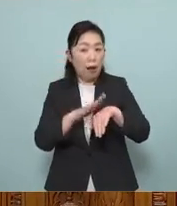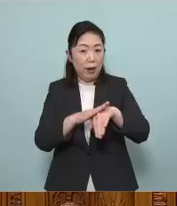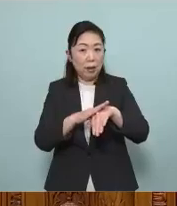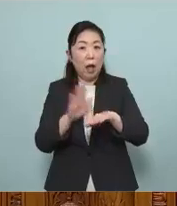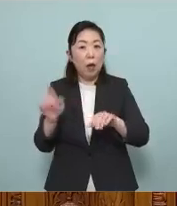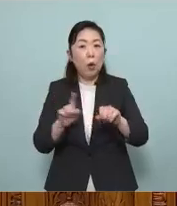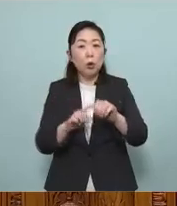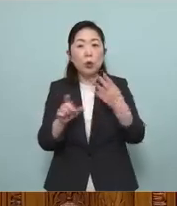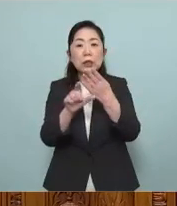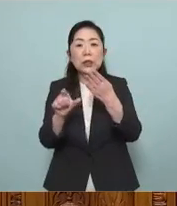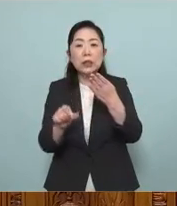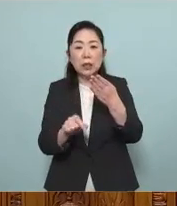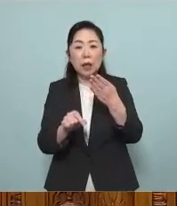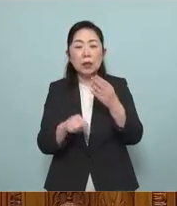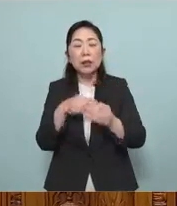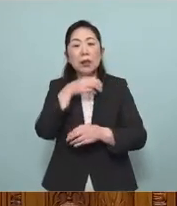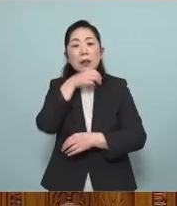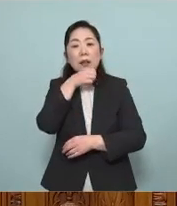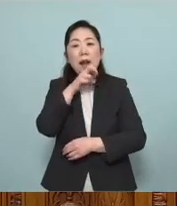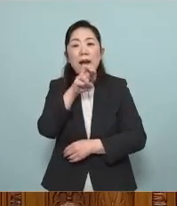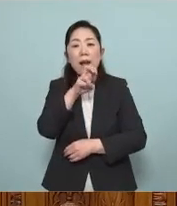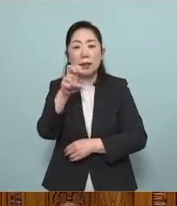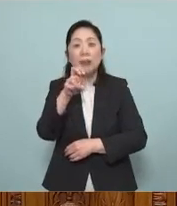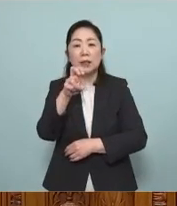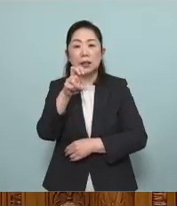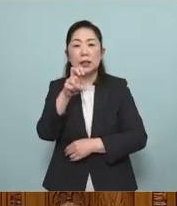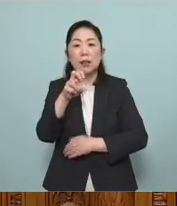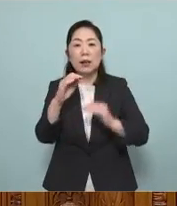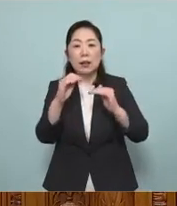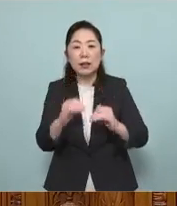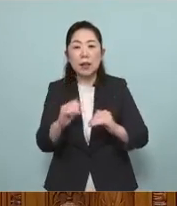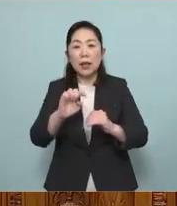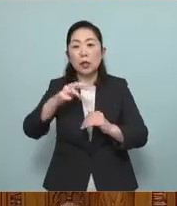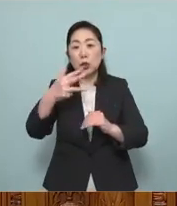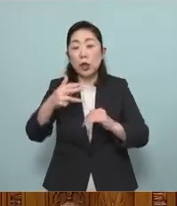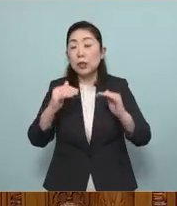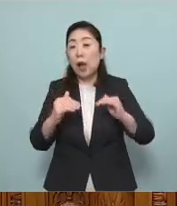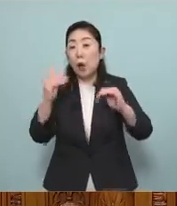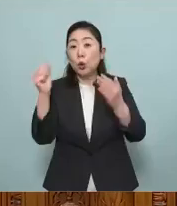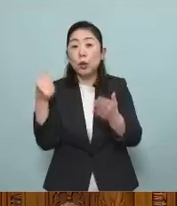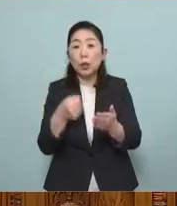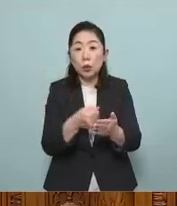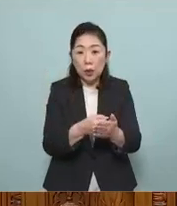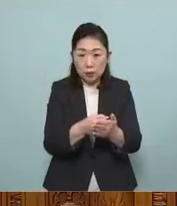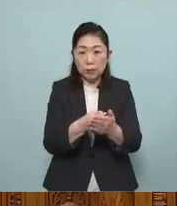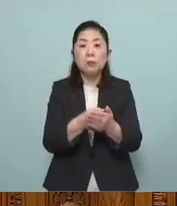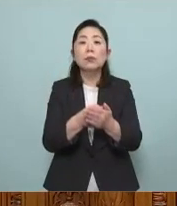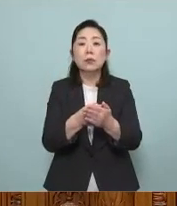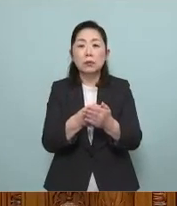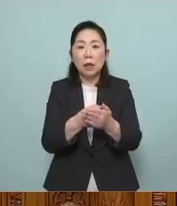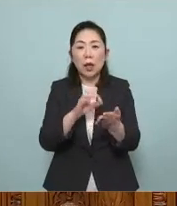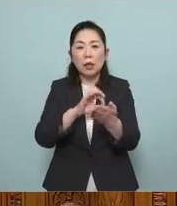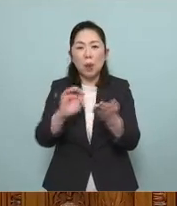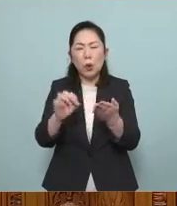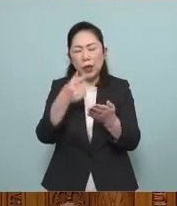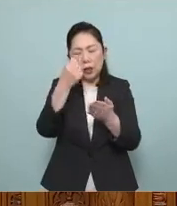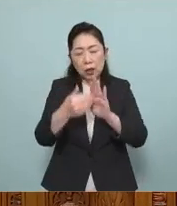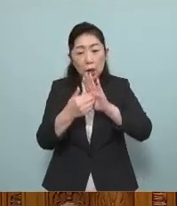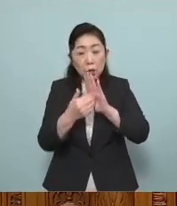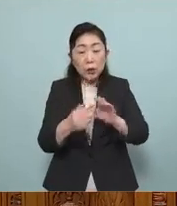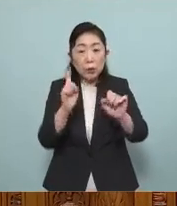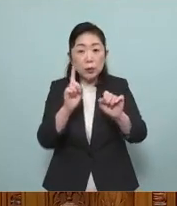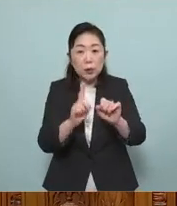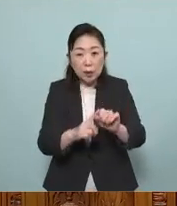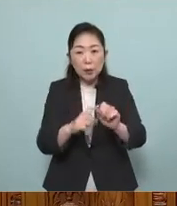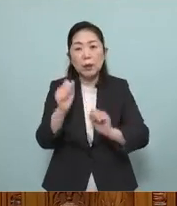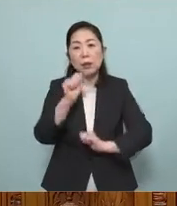の成年年齢の引き下げを控え、若者の消費者被害の防止に集中的